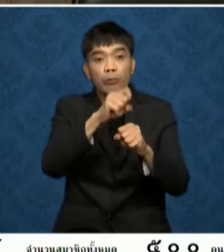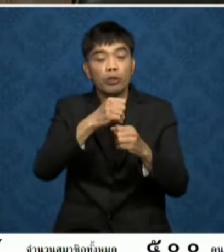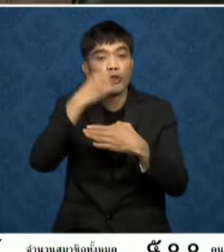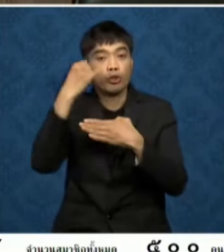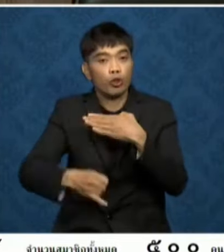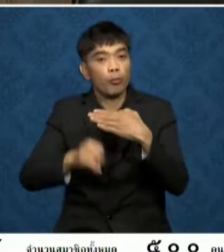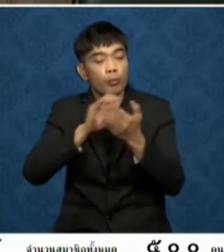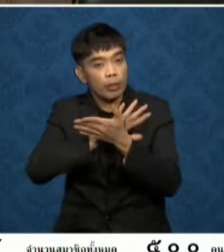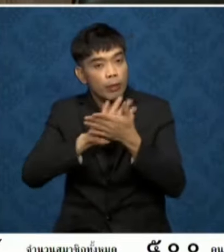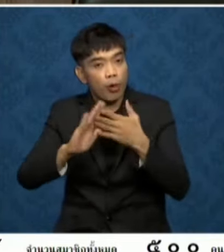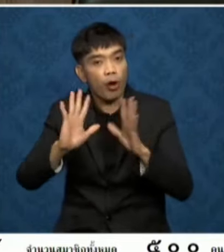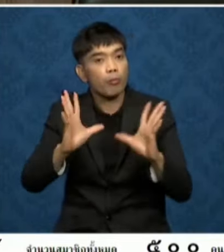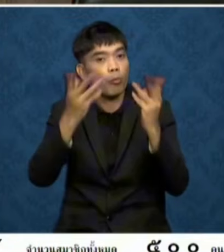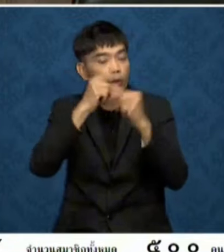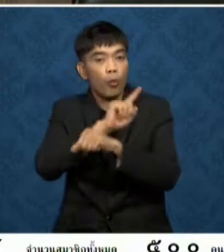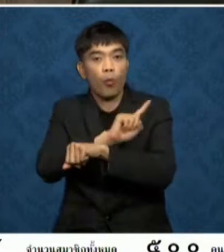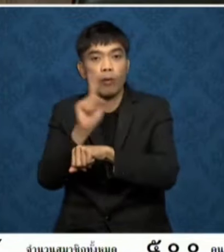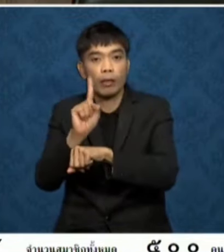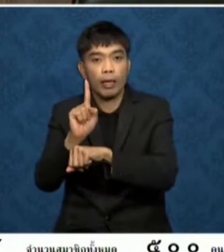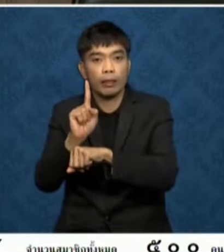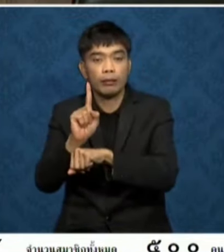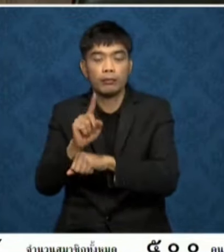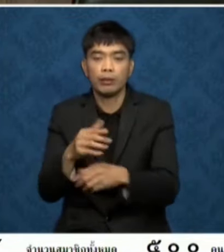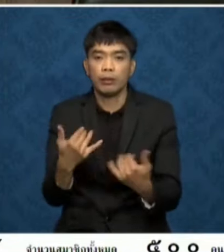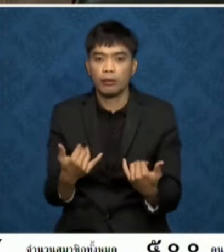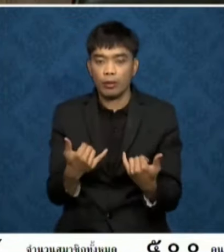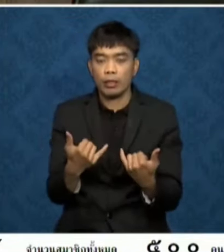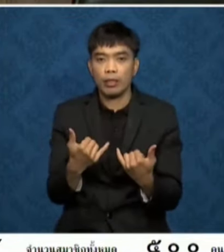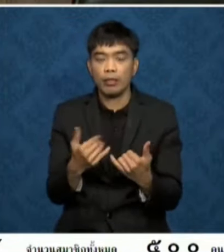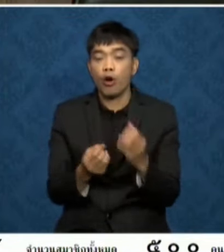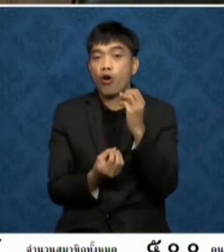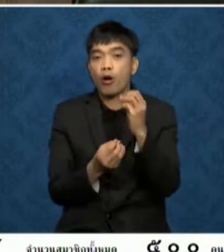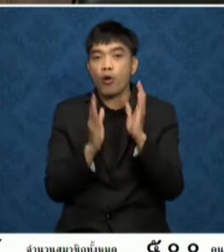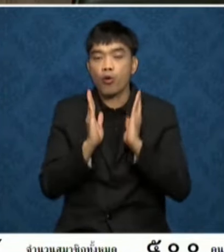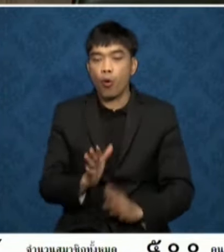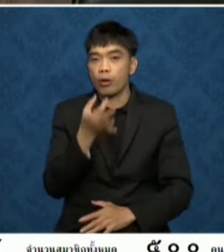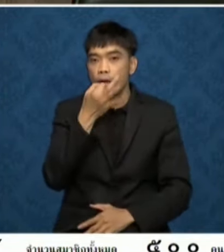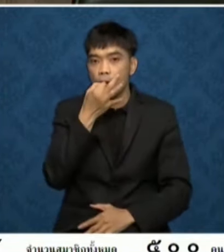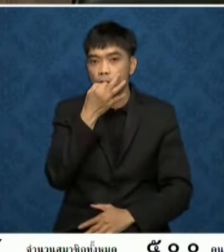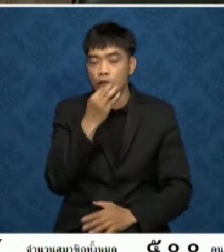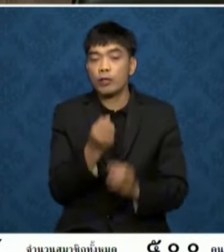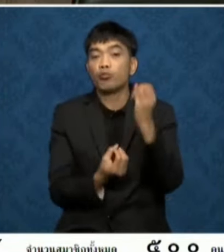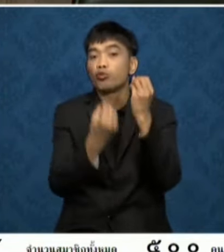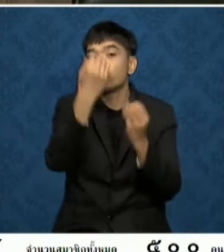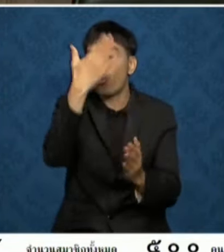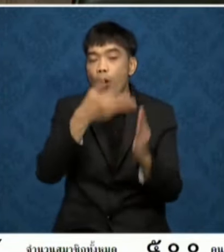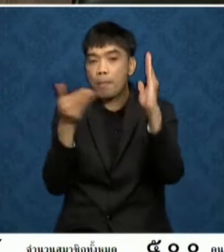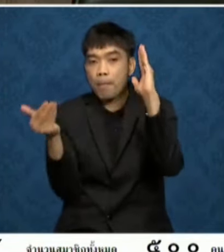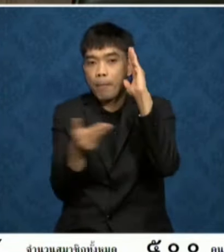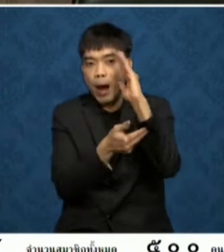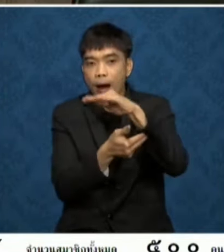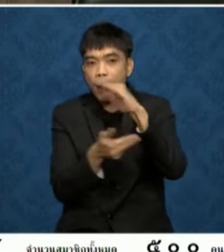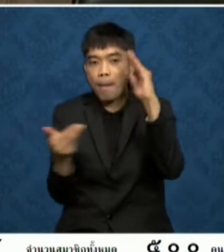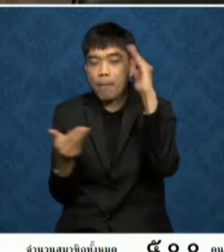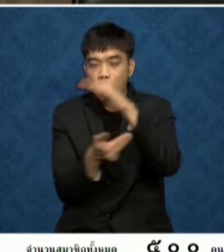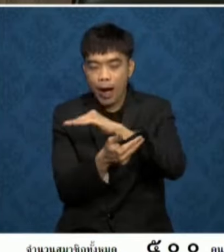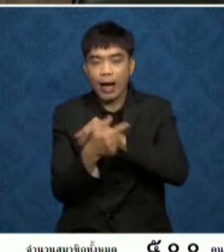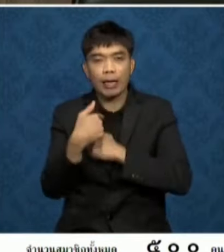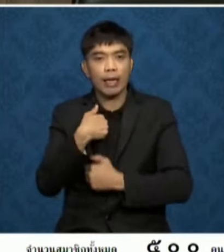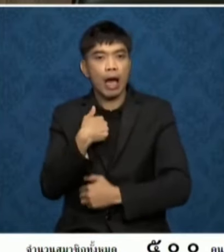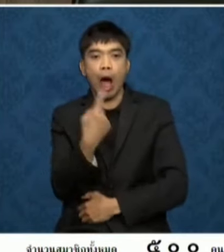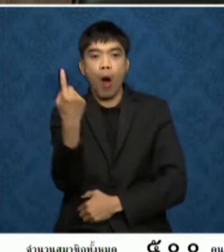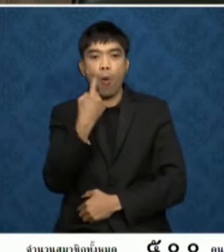ะครับจะทำถึงเมื่อไหร่ครับชาวสวนปาล์มอย่าด่าผมครับผมไม่ได้มีข้อกังวลหรือว่